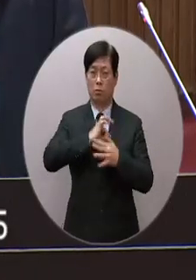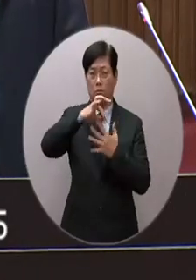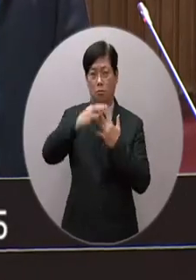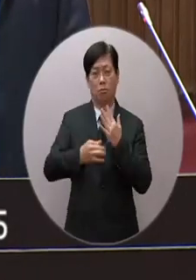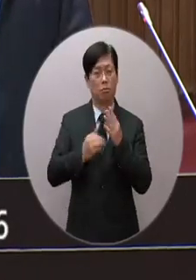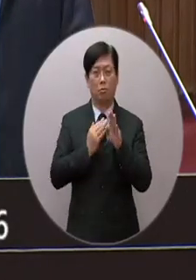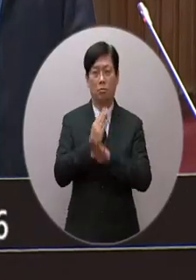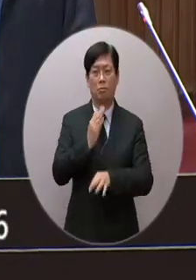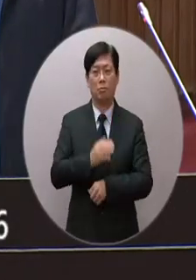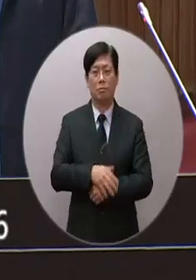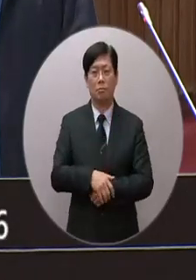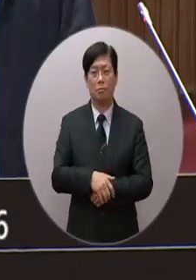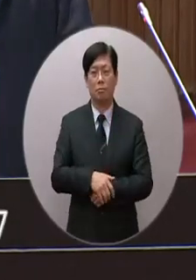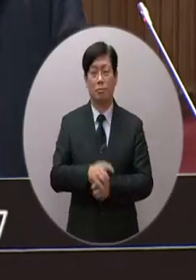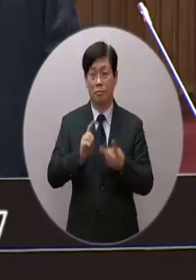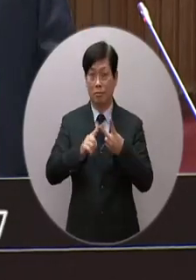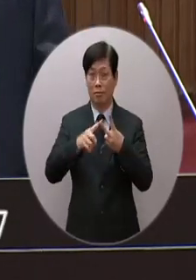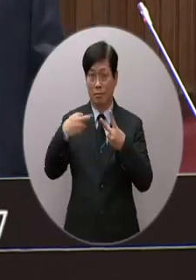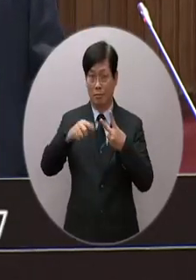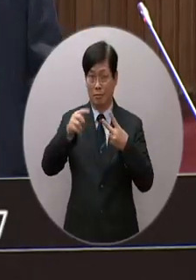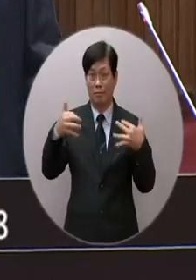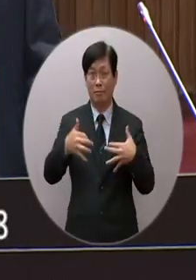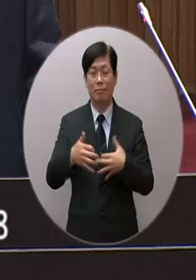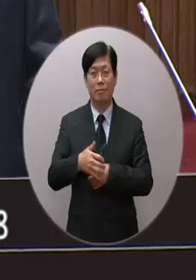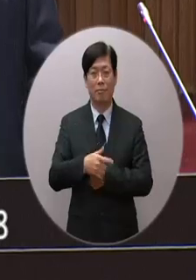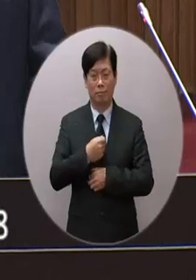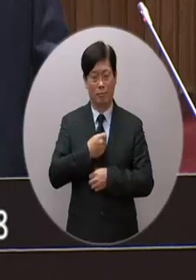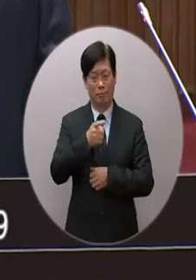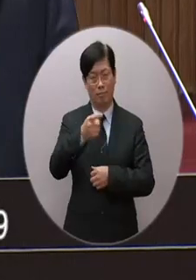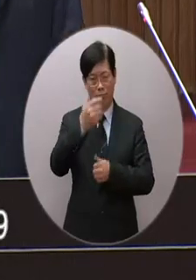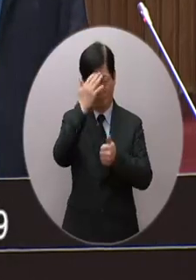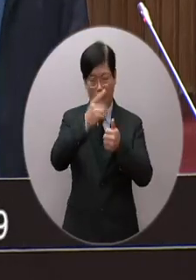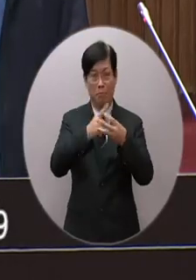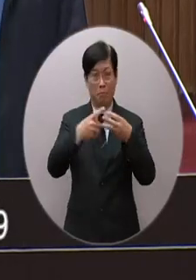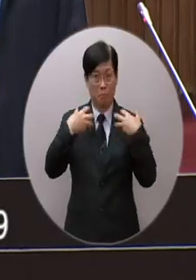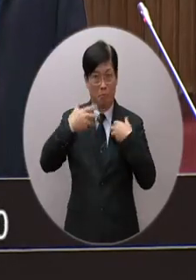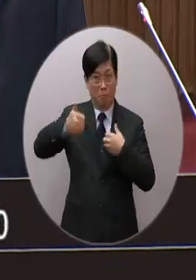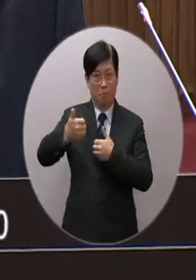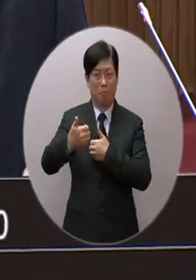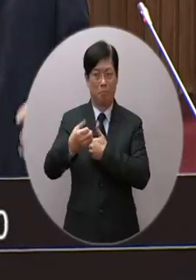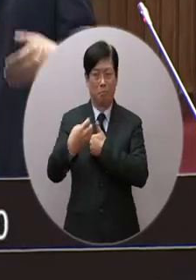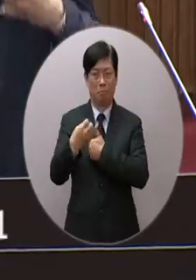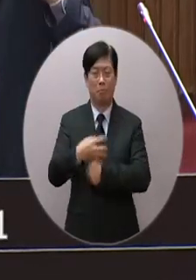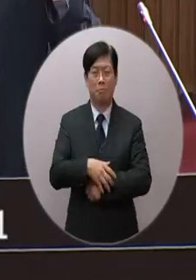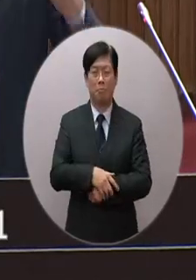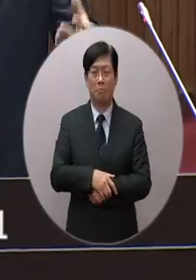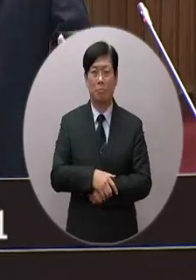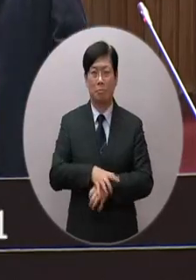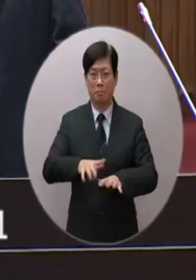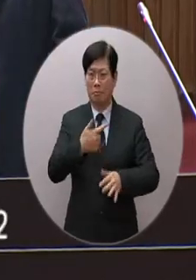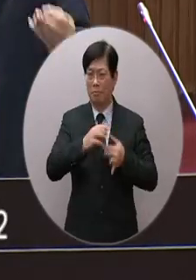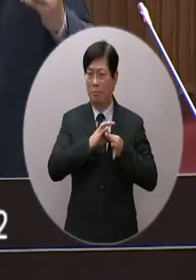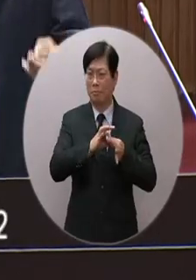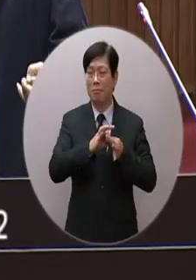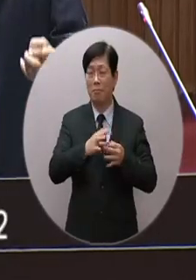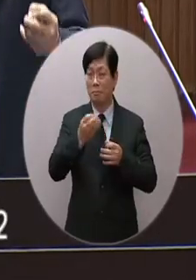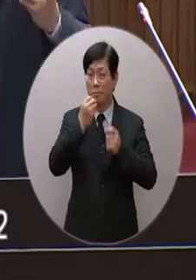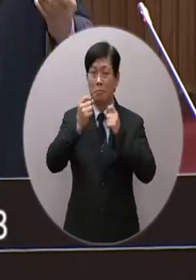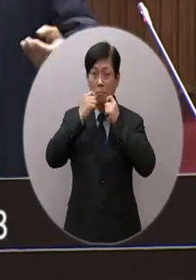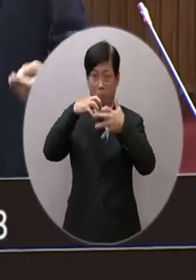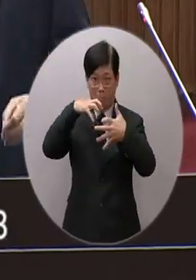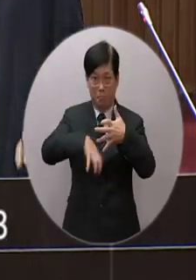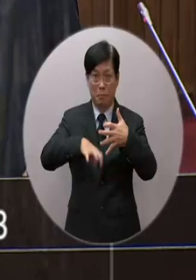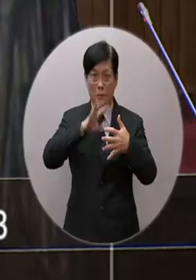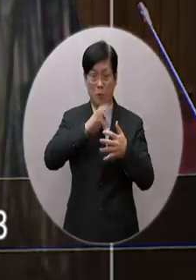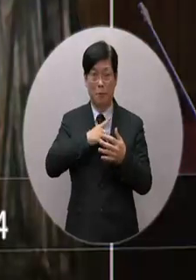好，再来个一个问题，这可能爱注意吼，好好回答一下。 咱基本上足关心，咱食物中有